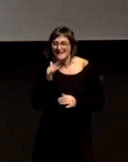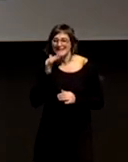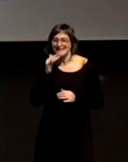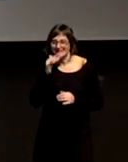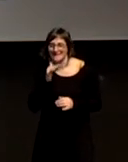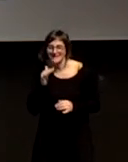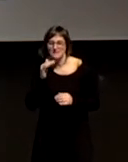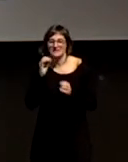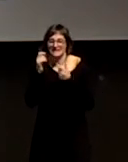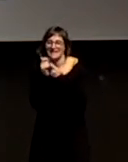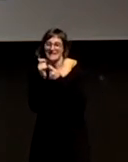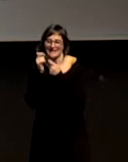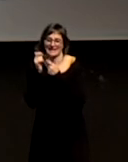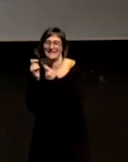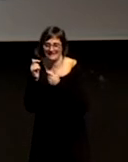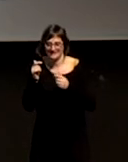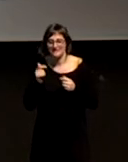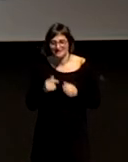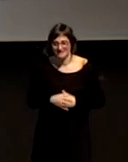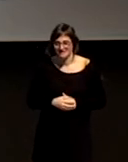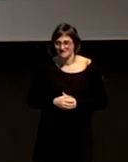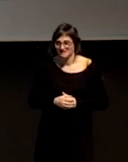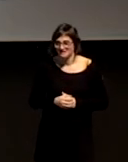mâles et femelles qui seraient fournis